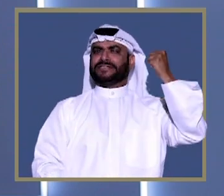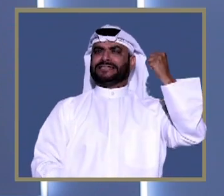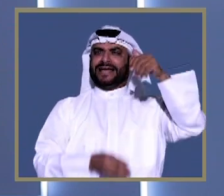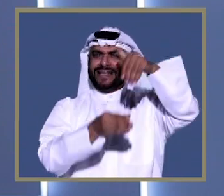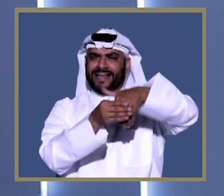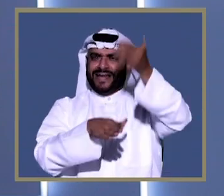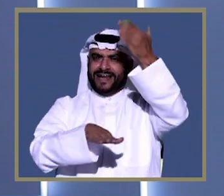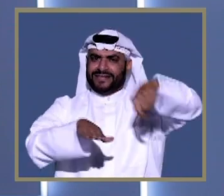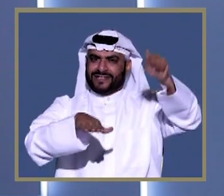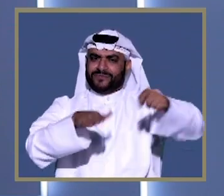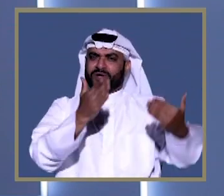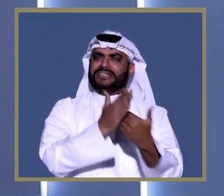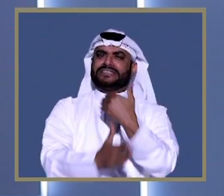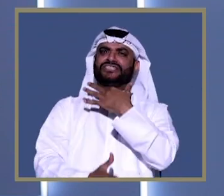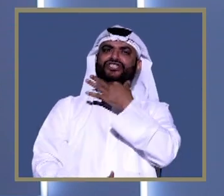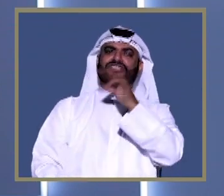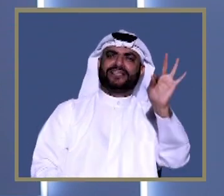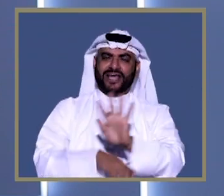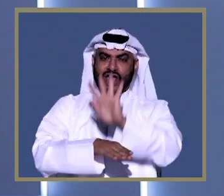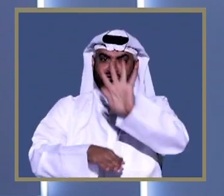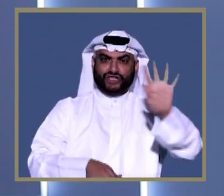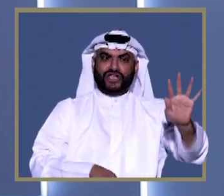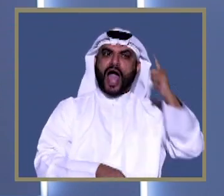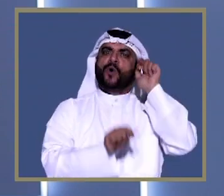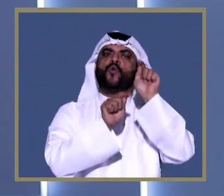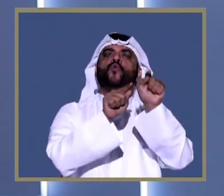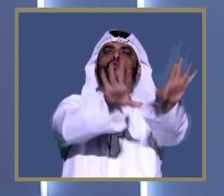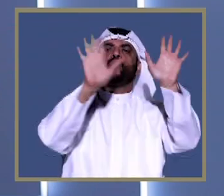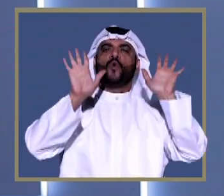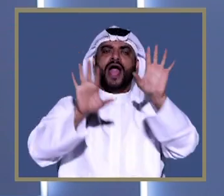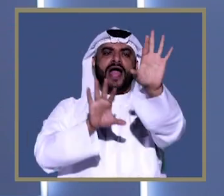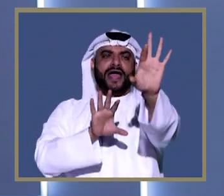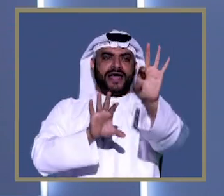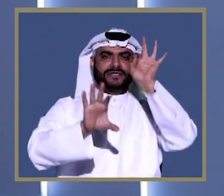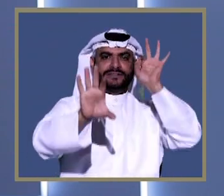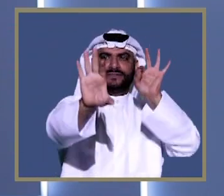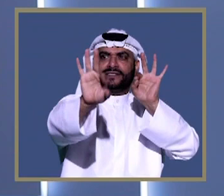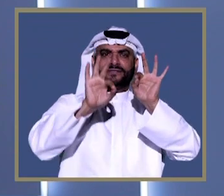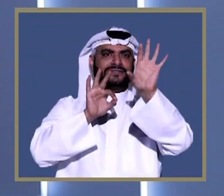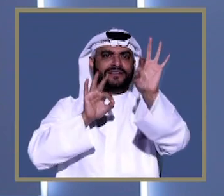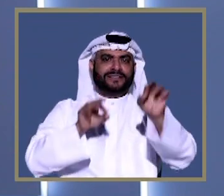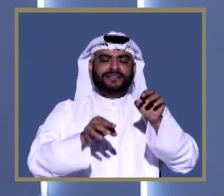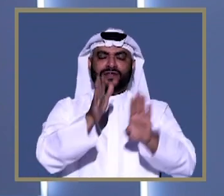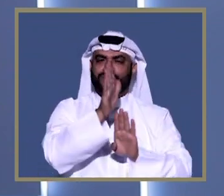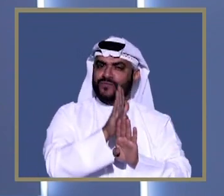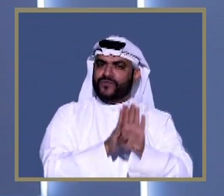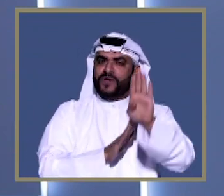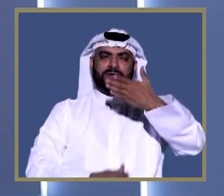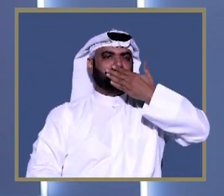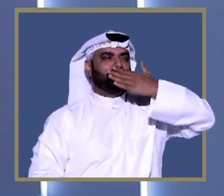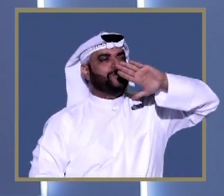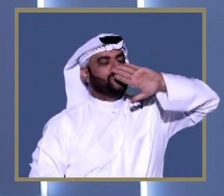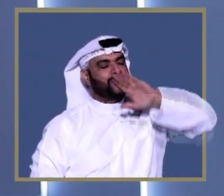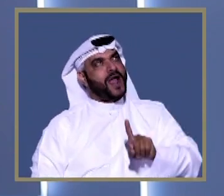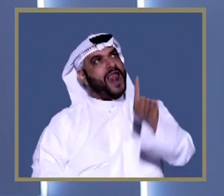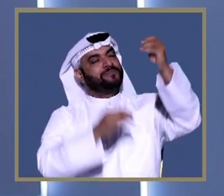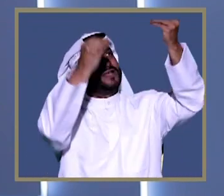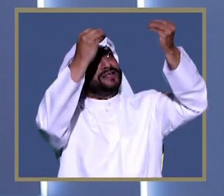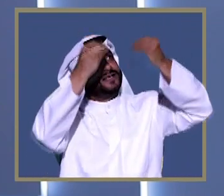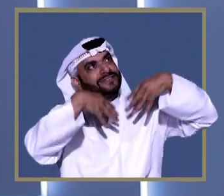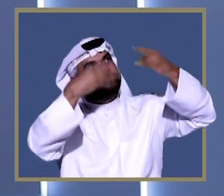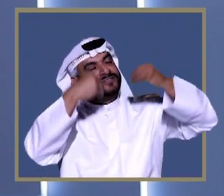الفرصة التاريخية، شكرا لكما أن أعطيتم الشعب المشاركة في اتخاذ القرار وتنمية البلاد. هذه